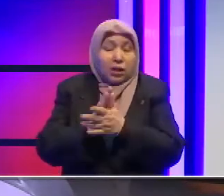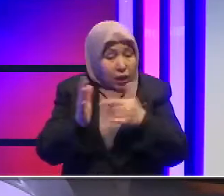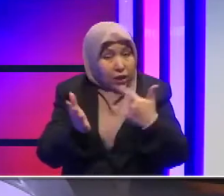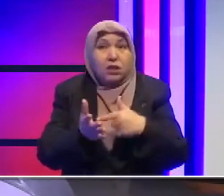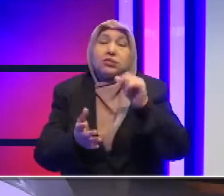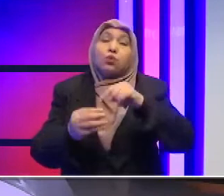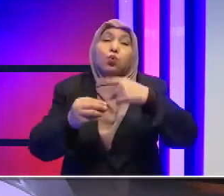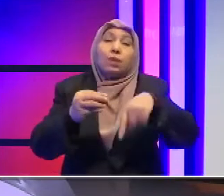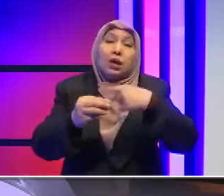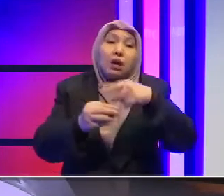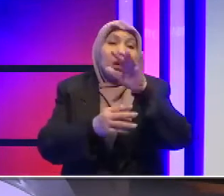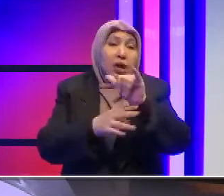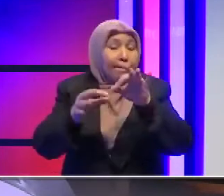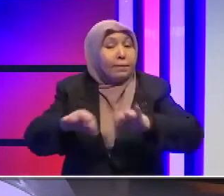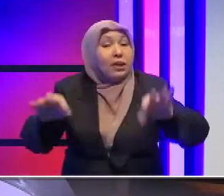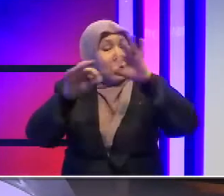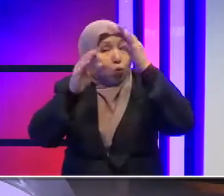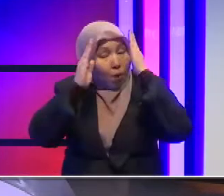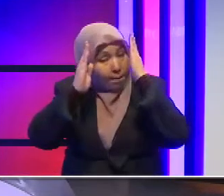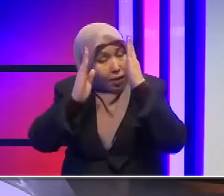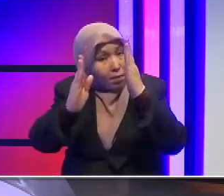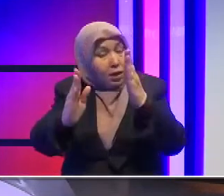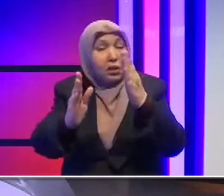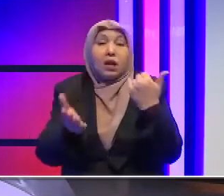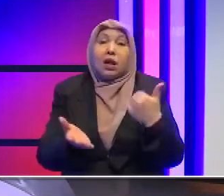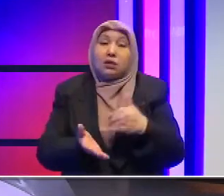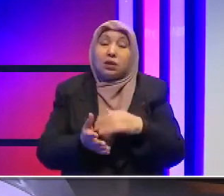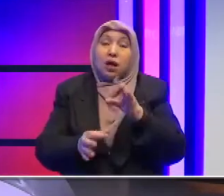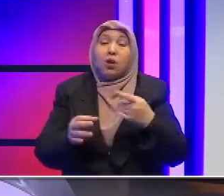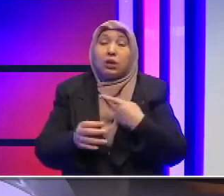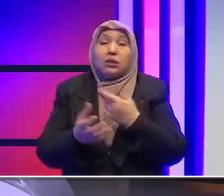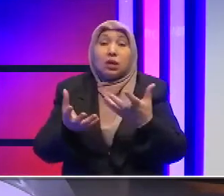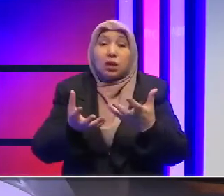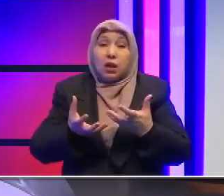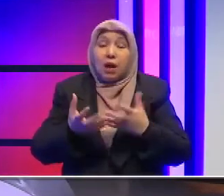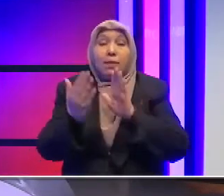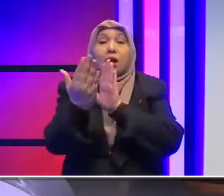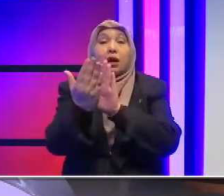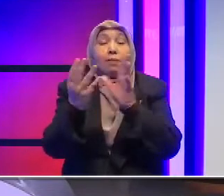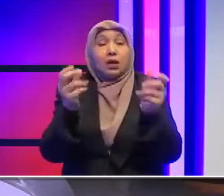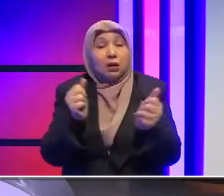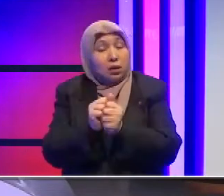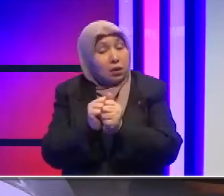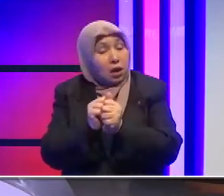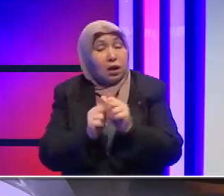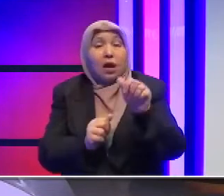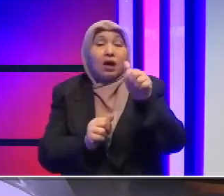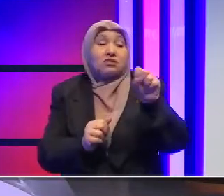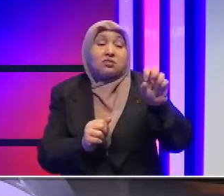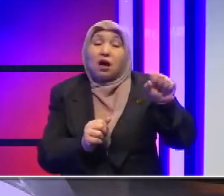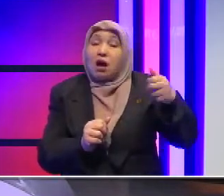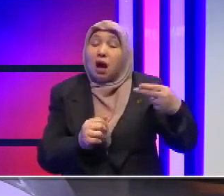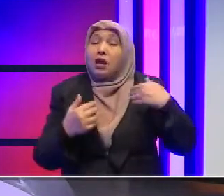perkara yang penting kita beri perhatian, apatah lagi bila kita nak berhadapan dengan as-sa'ah,